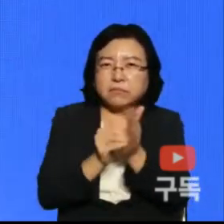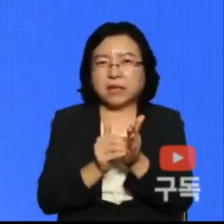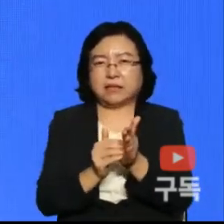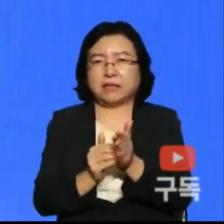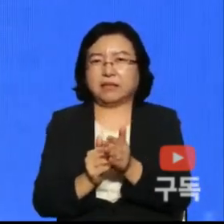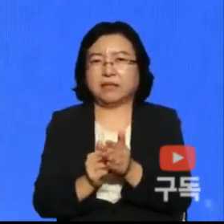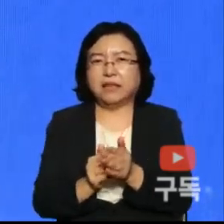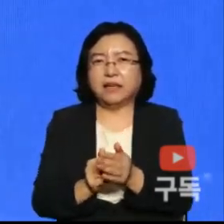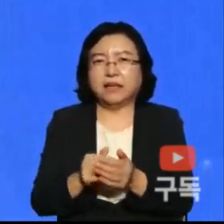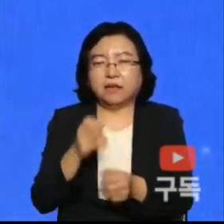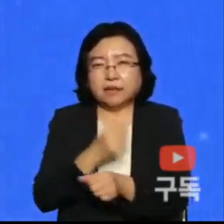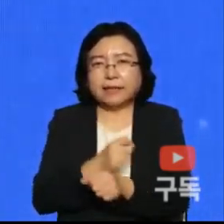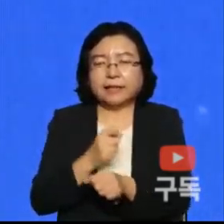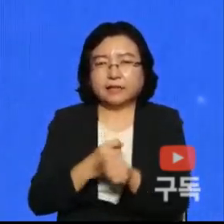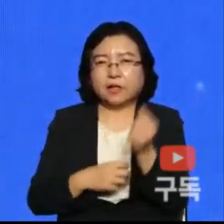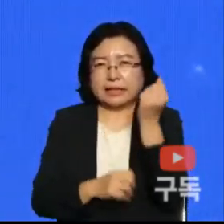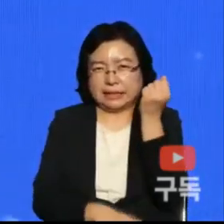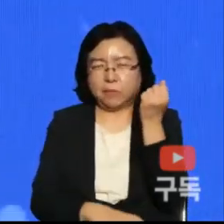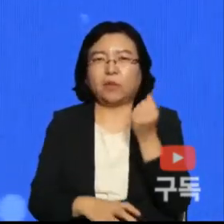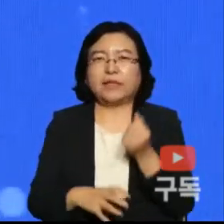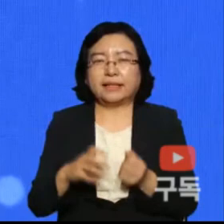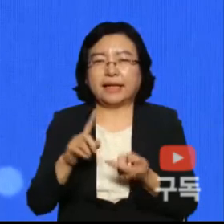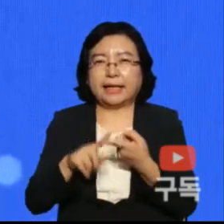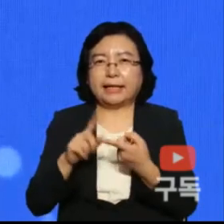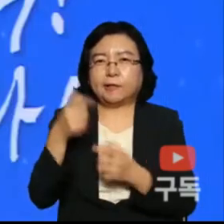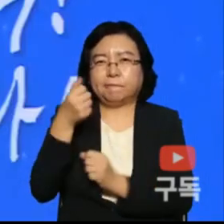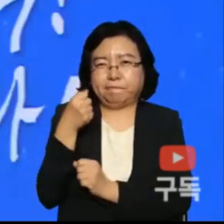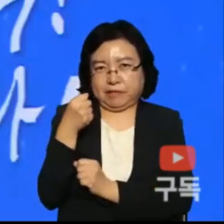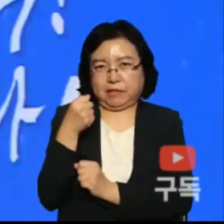정신 지키겠습니다